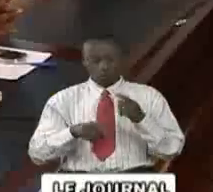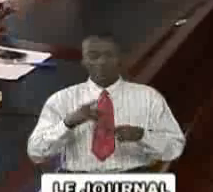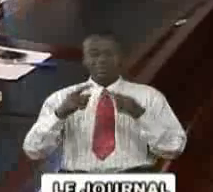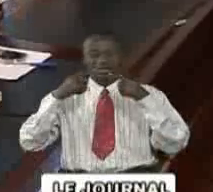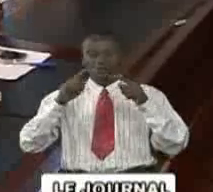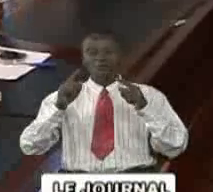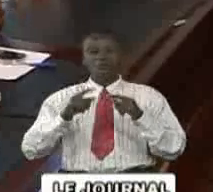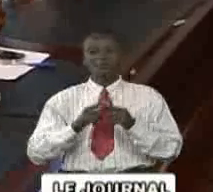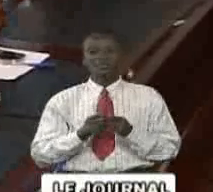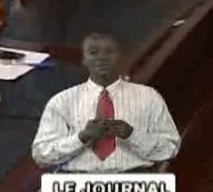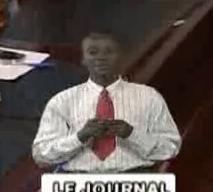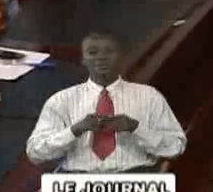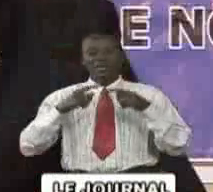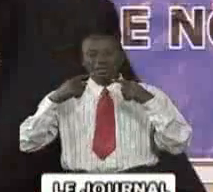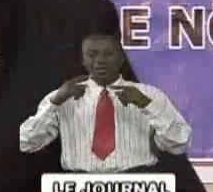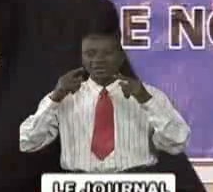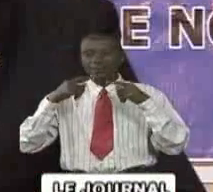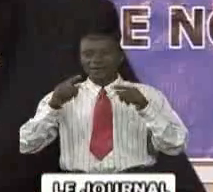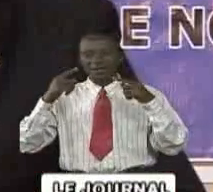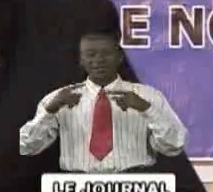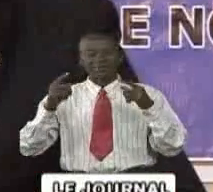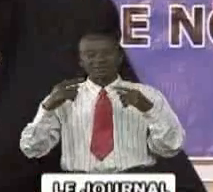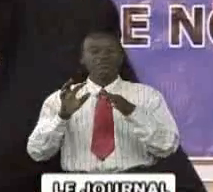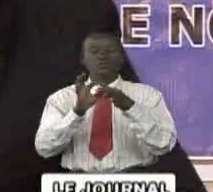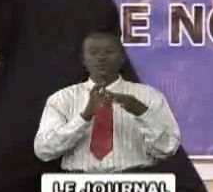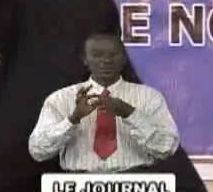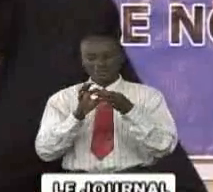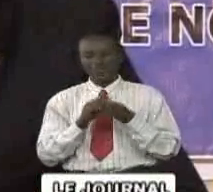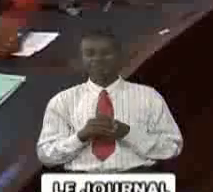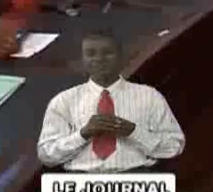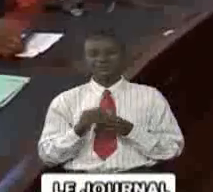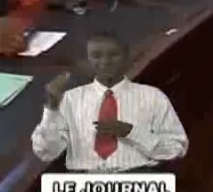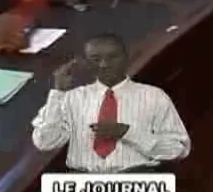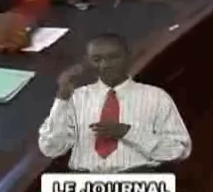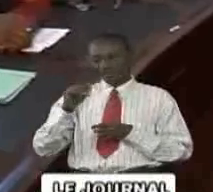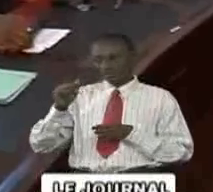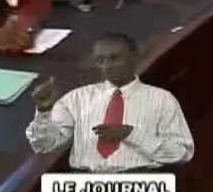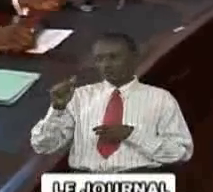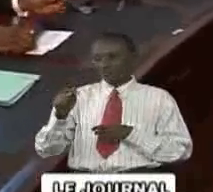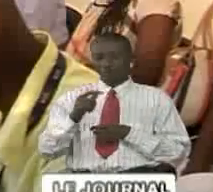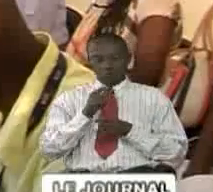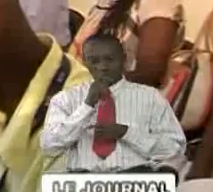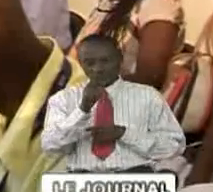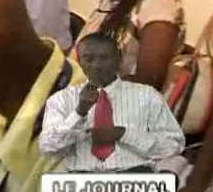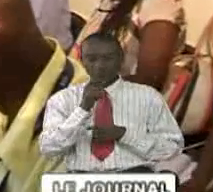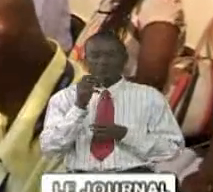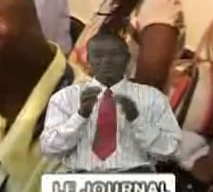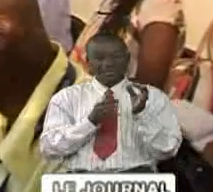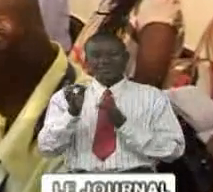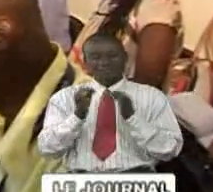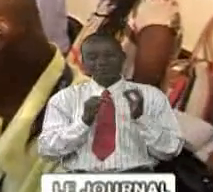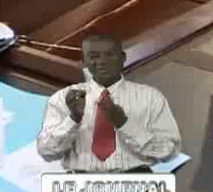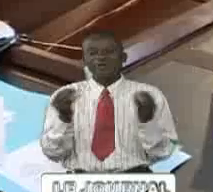de solidarité. En prélude de cette conférence, le ministre a tenu une conférence de presse, question d'expliciter les bien fondés de cette